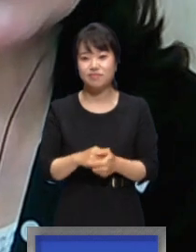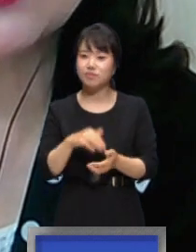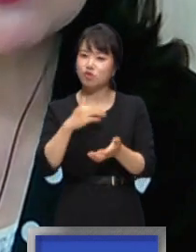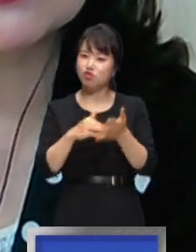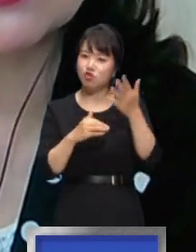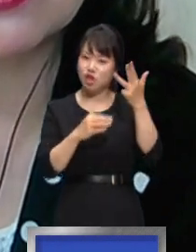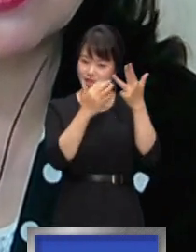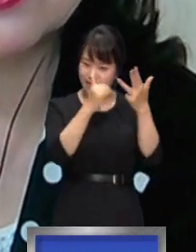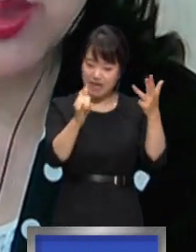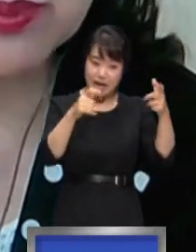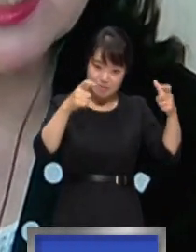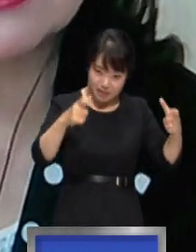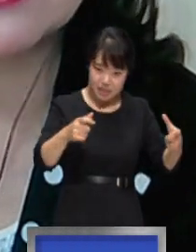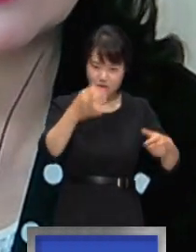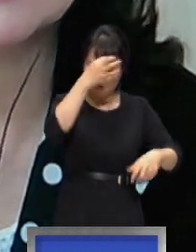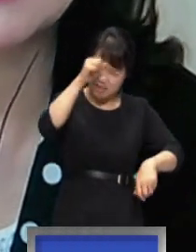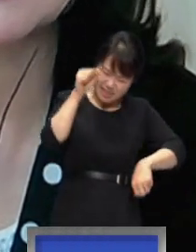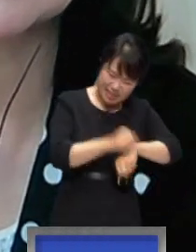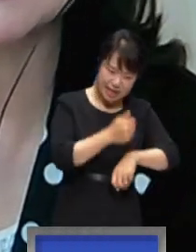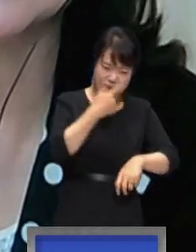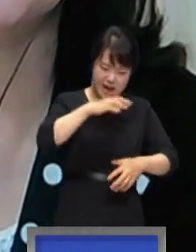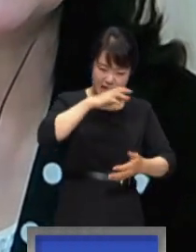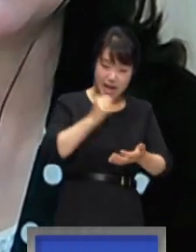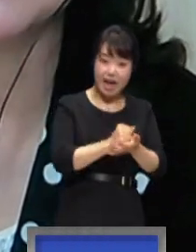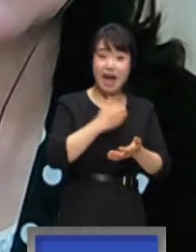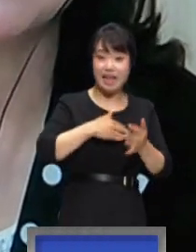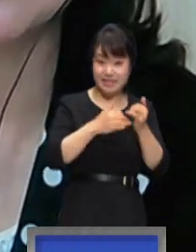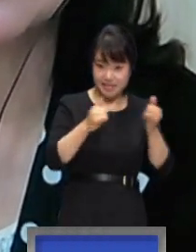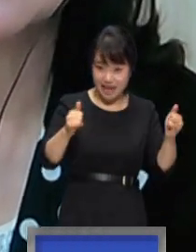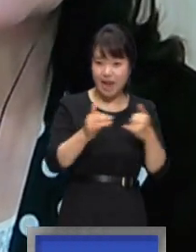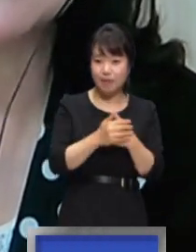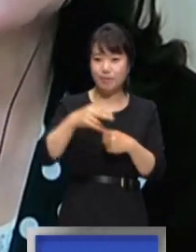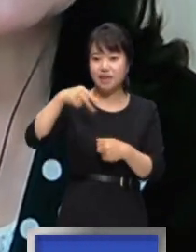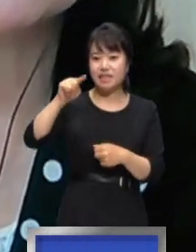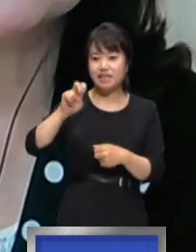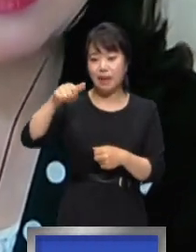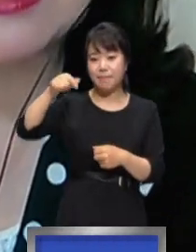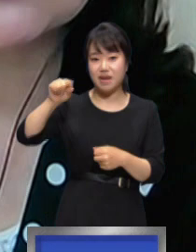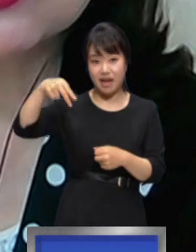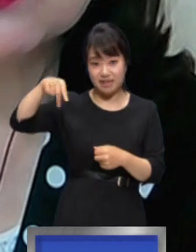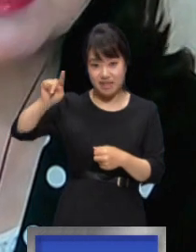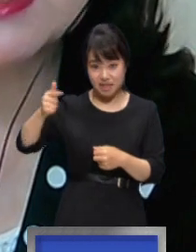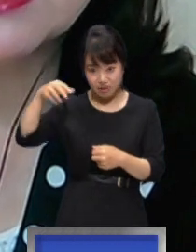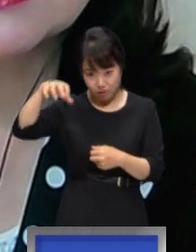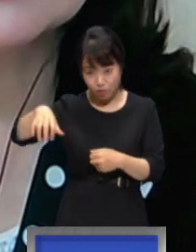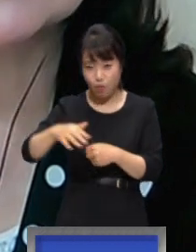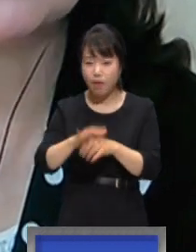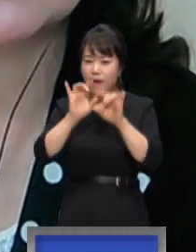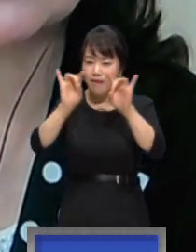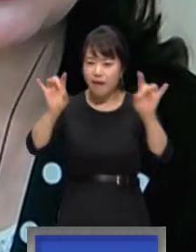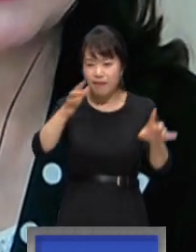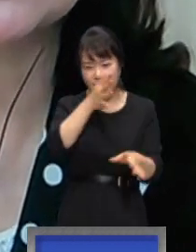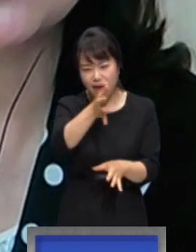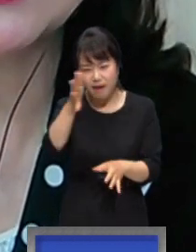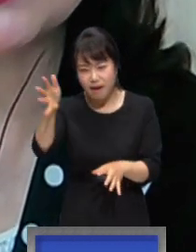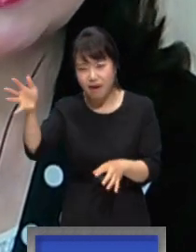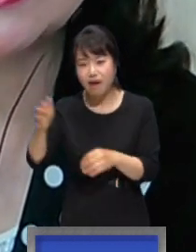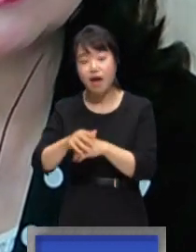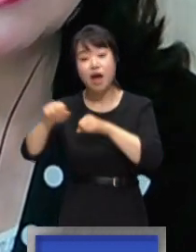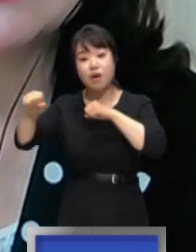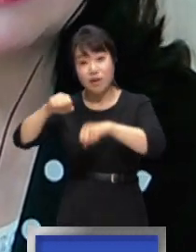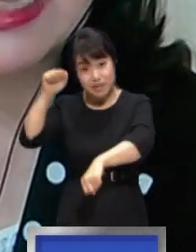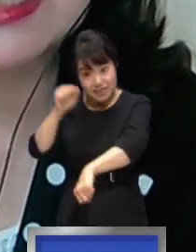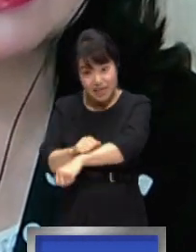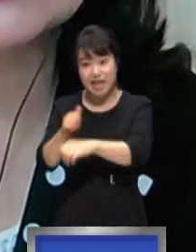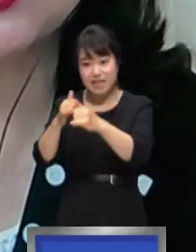8명의 지역 전문가들은 삼각산 시민청에서 4개국 각 부마다 그 지역에서 활동하고